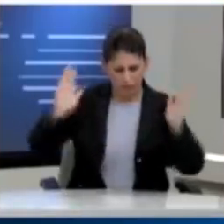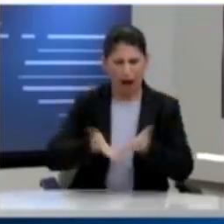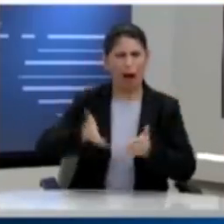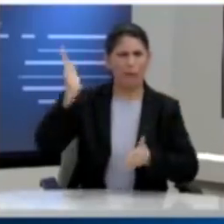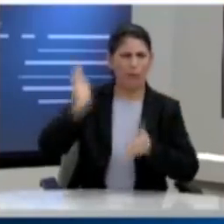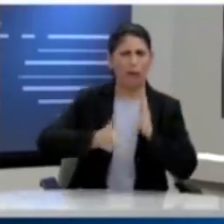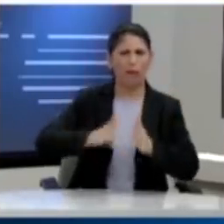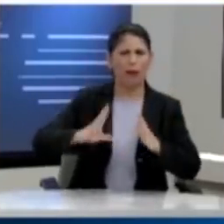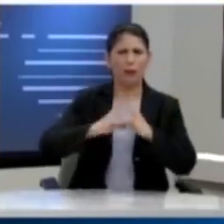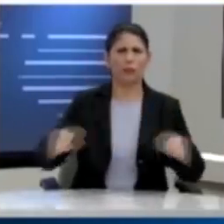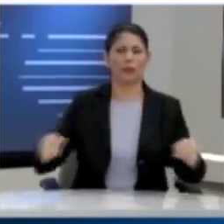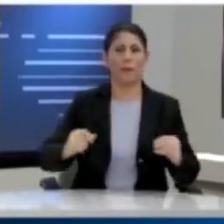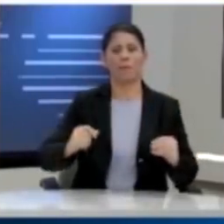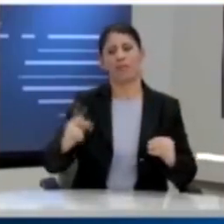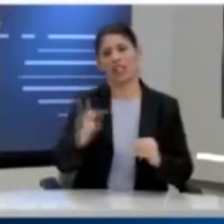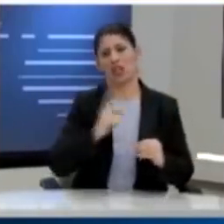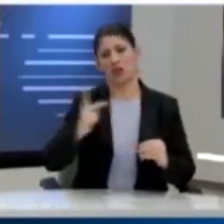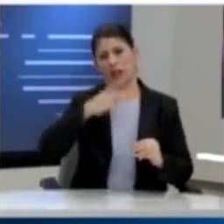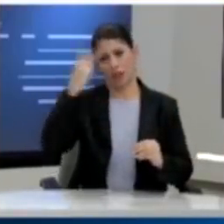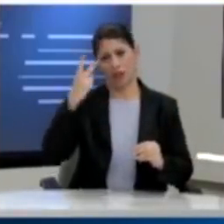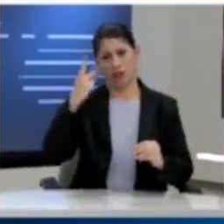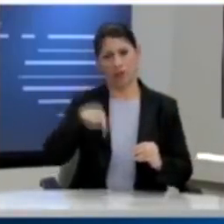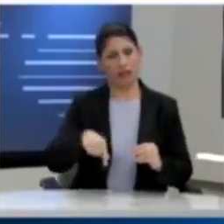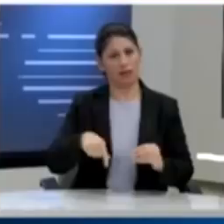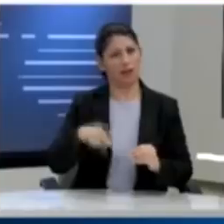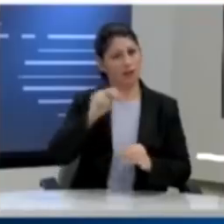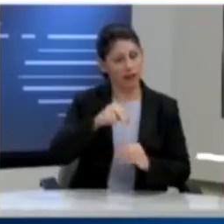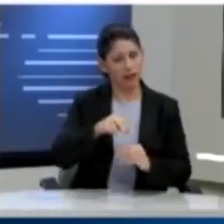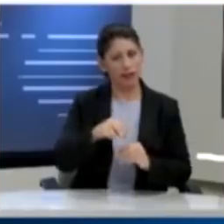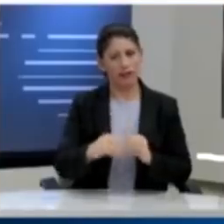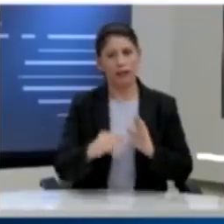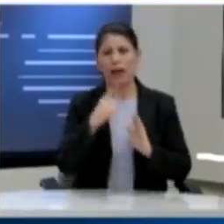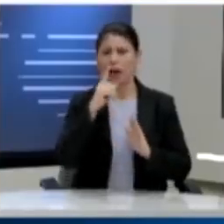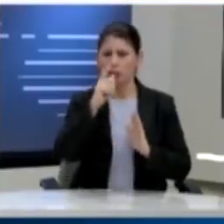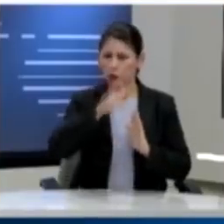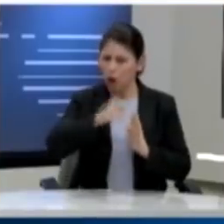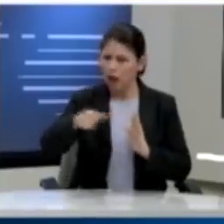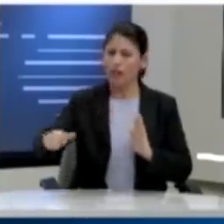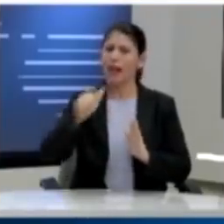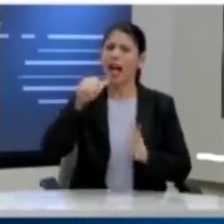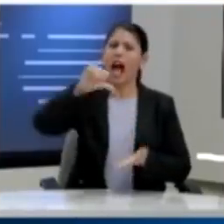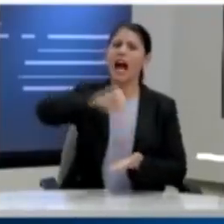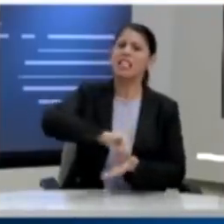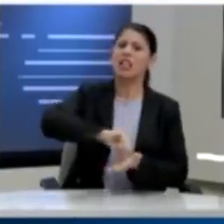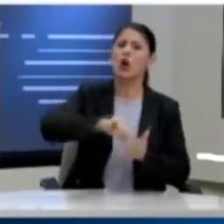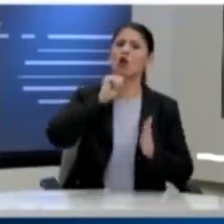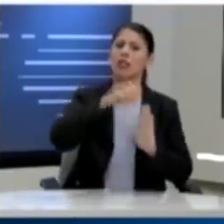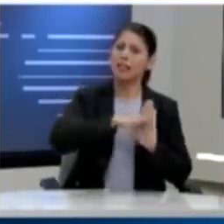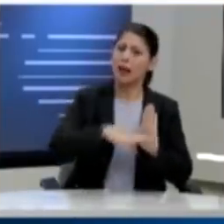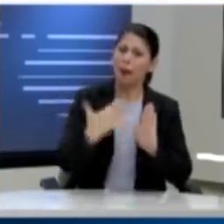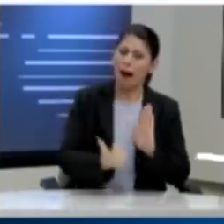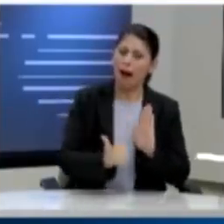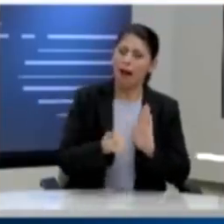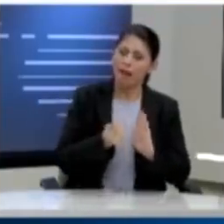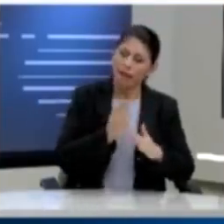αξιοποιώντας τις ρήτρες και τα παραθυράκια που έχει κάθε αστικό σύνταγμα. Μάλιστα, Με αφορμή